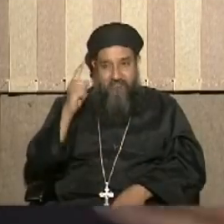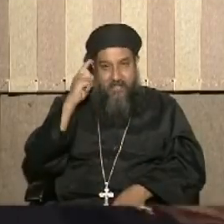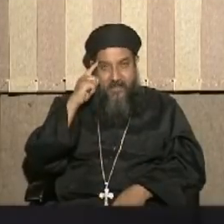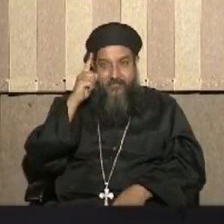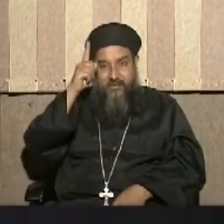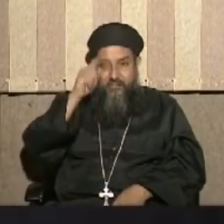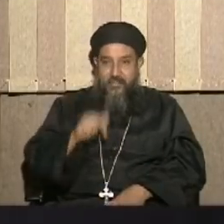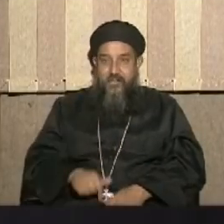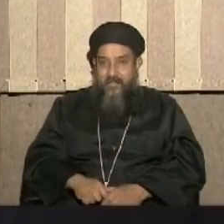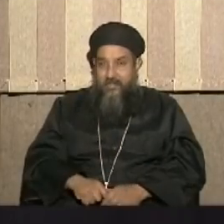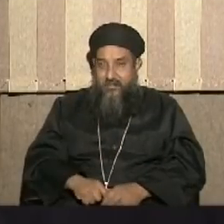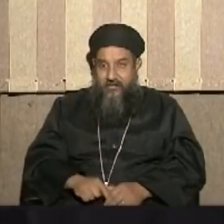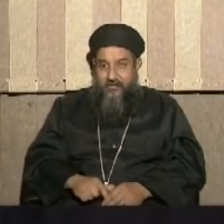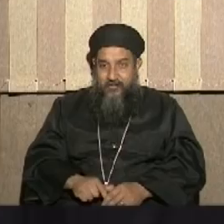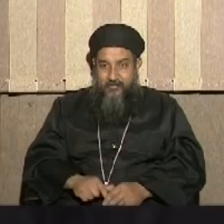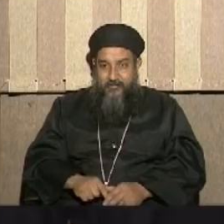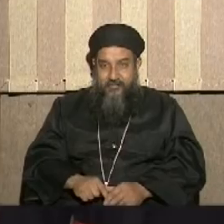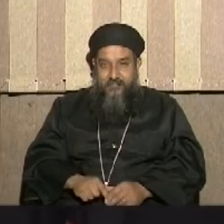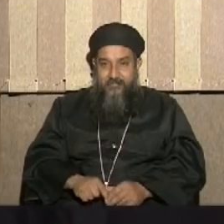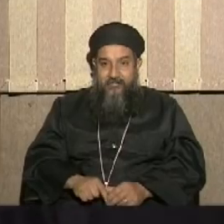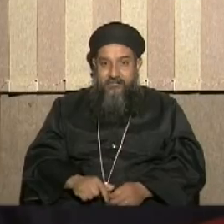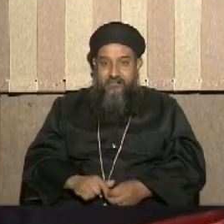اتفضل انت ابونا بصبرنا.